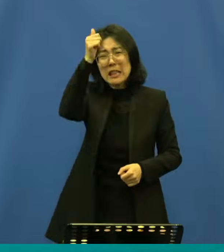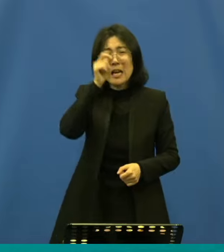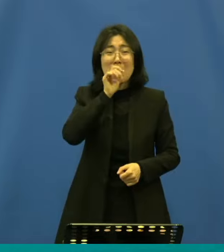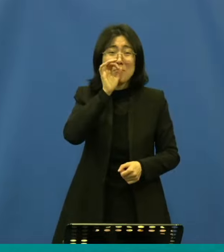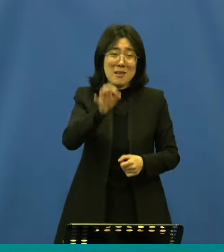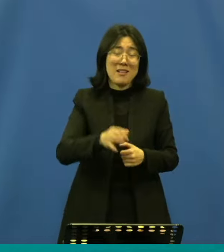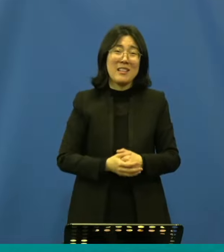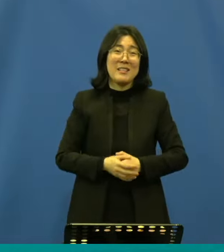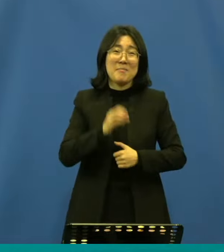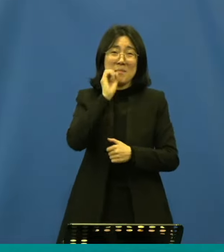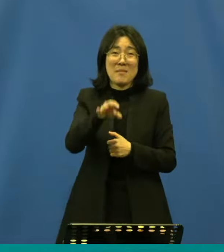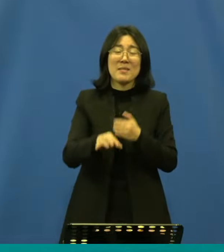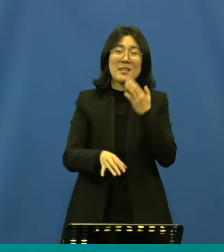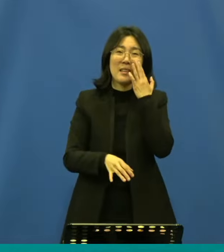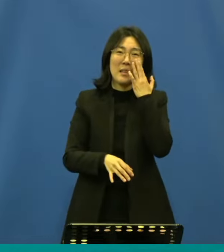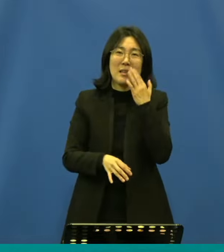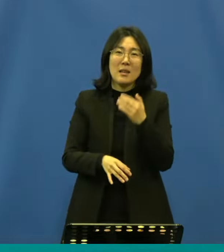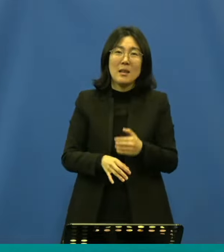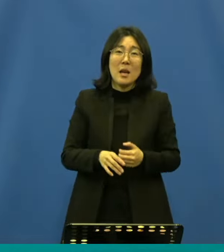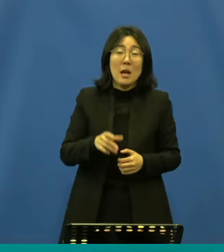마지못해 순종을 한 것.